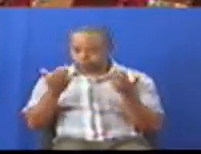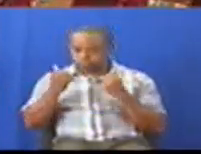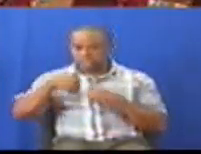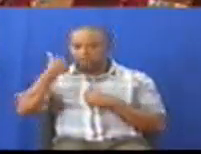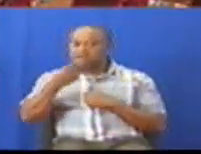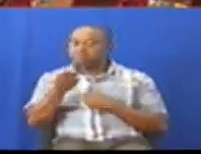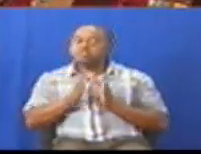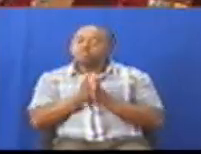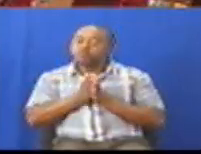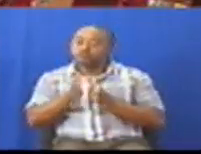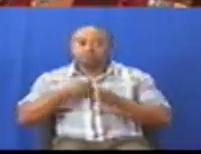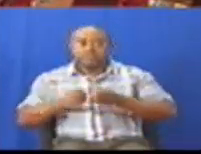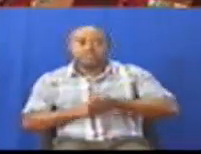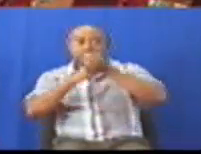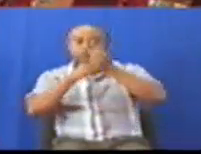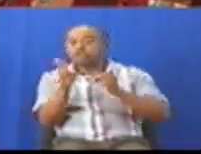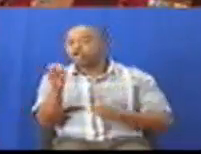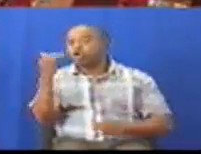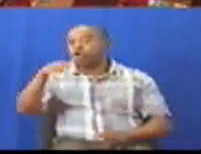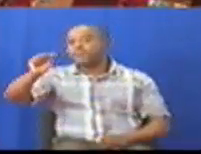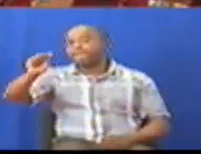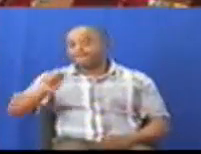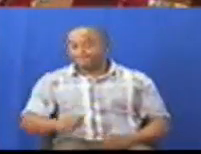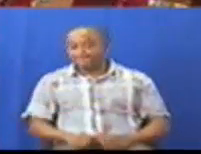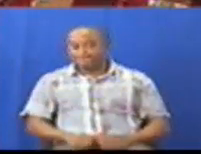nawashukuru sana na unga mkono hoja, asante sana.